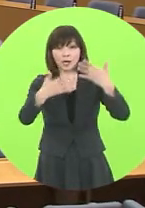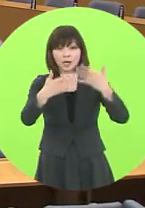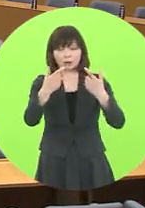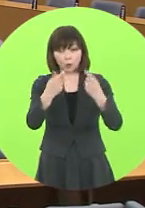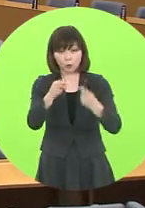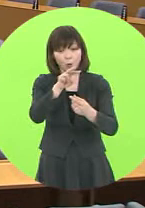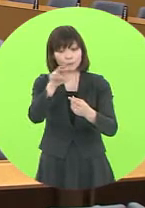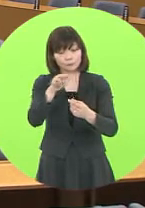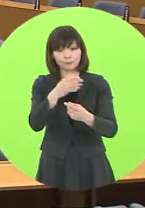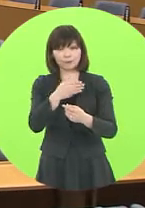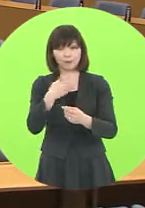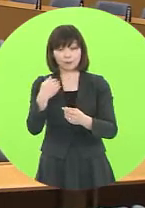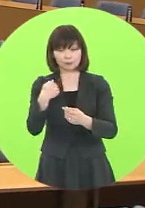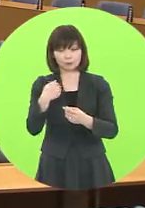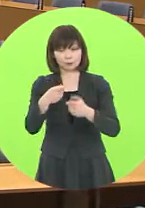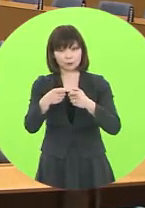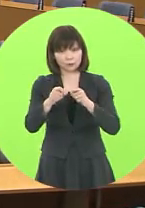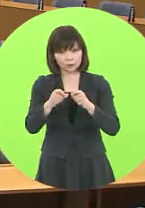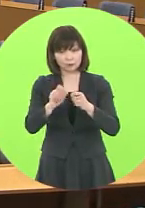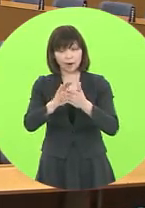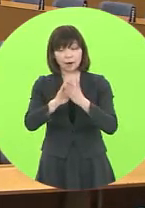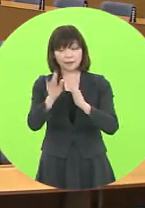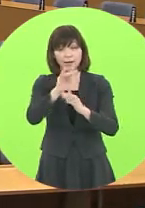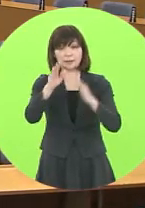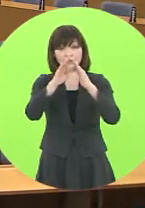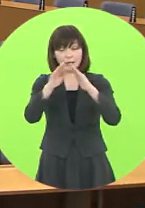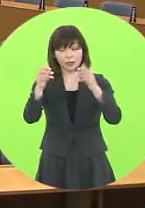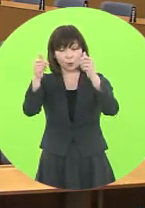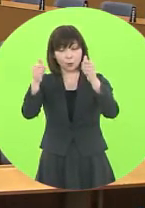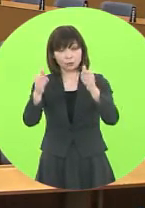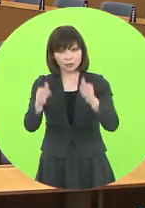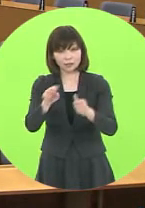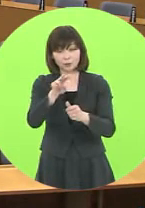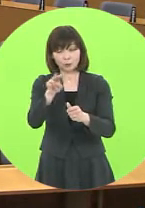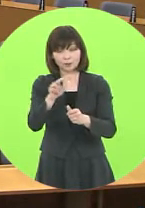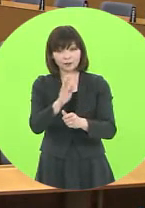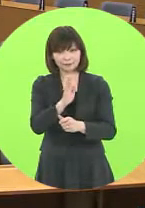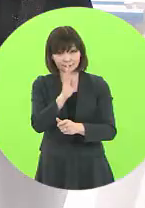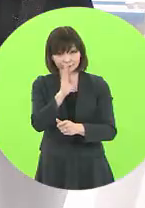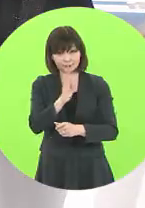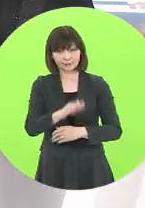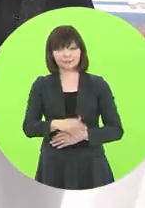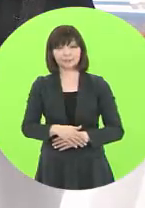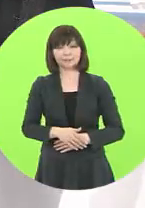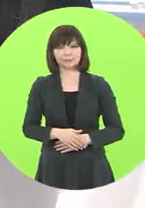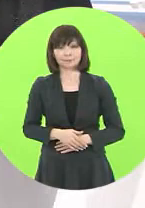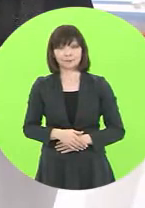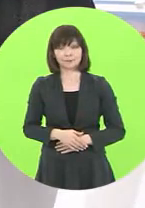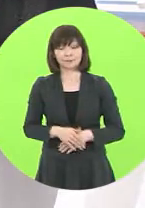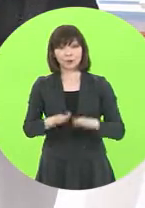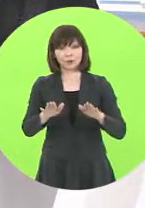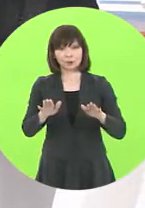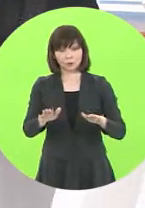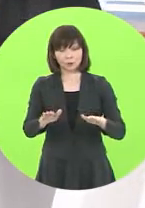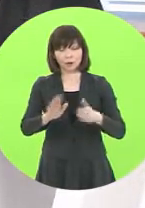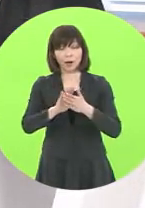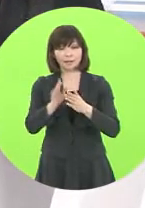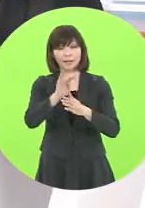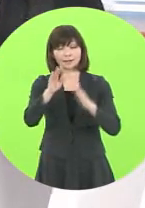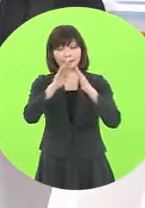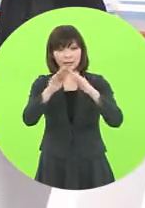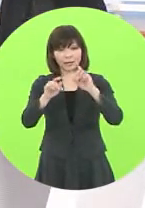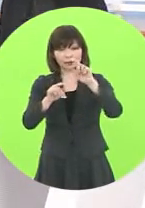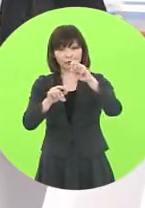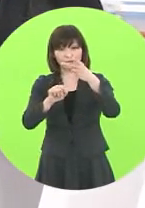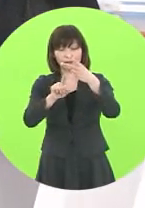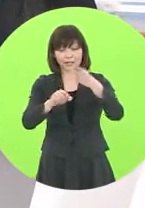ます。詳しくは広島県議会のホームページをご覧ください。今日は広島県議会12月